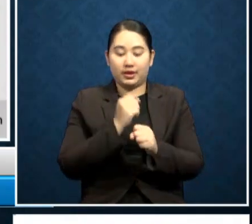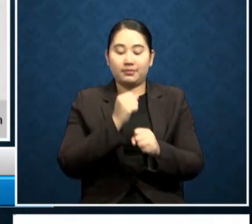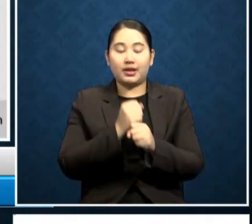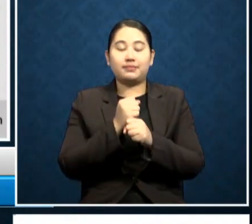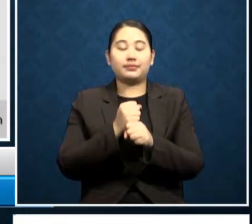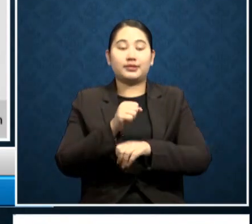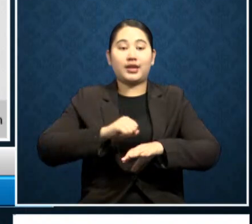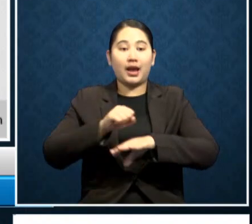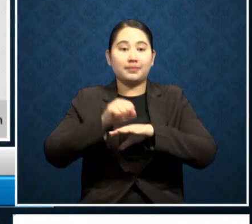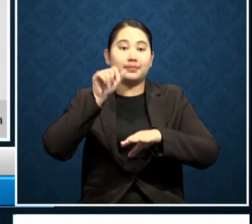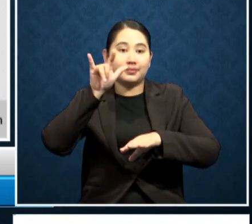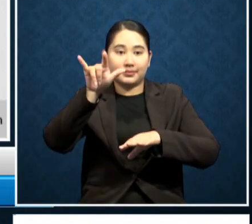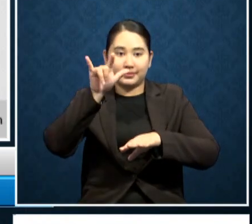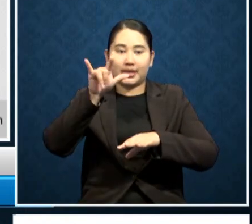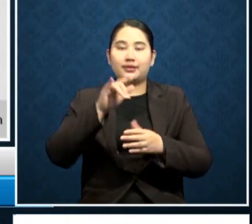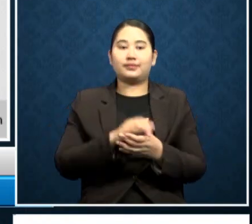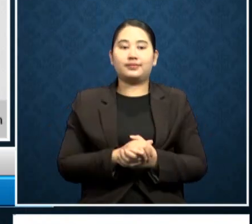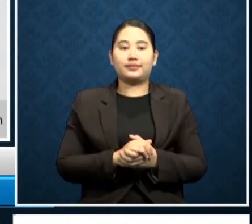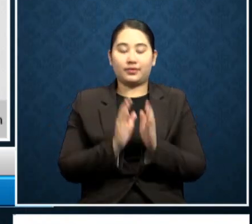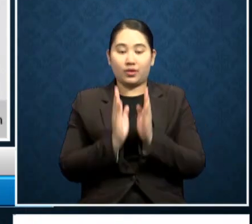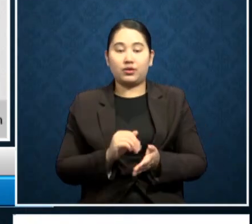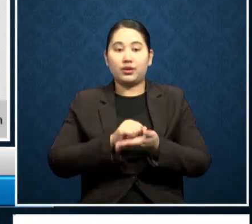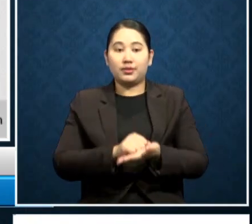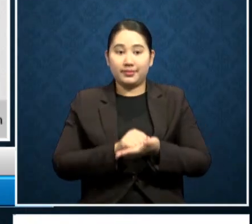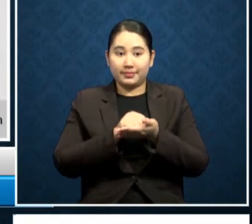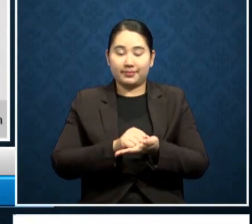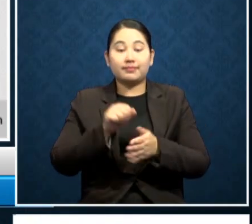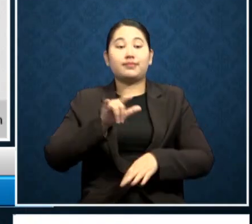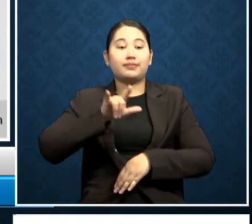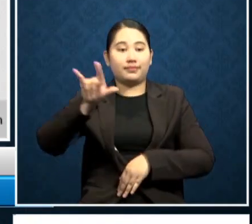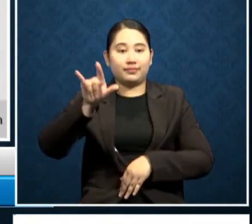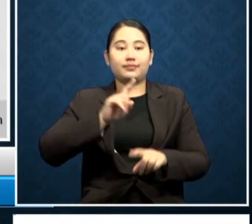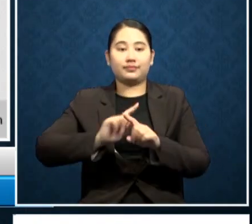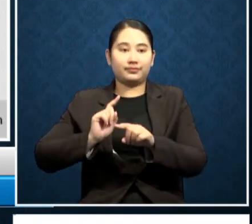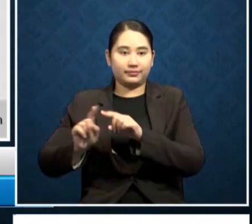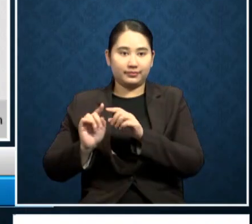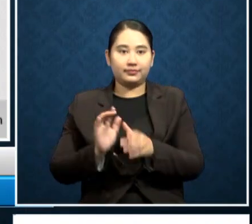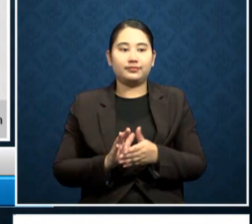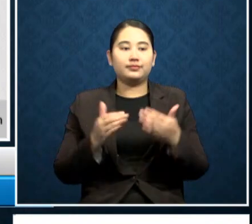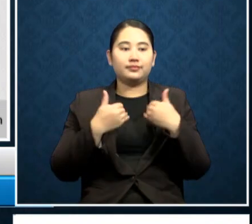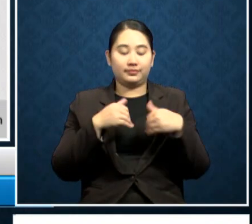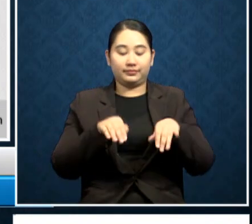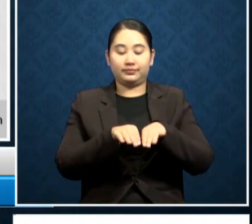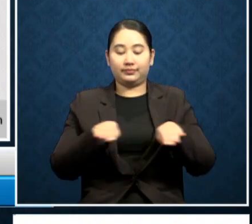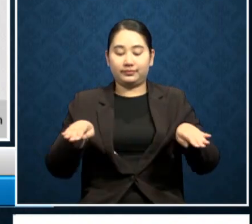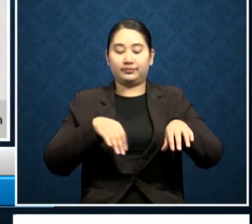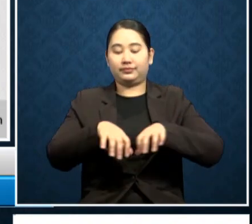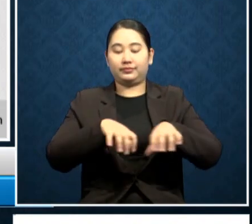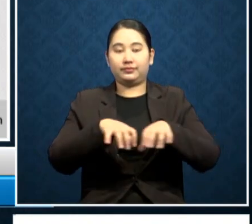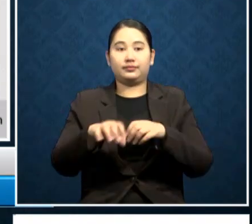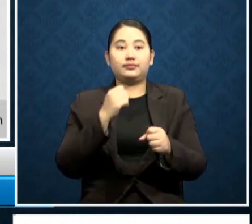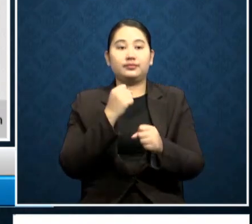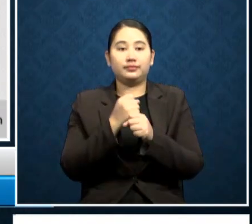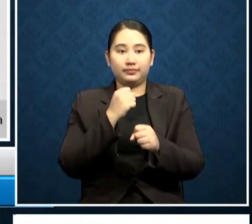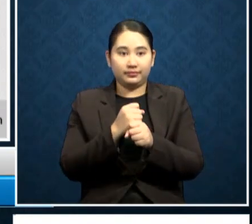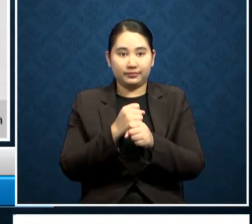บินสาธารณะและผู้ให้บริการเดินอากาศโดยมีหลักสมรรถนะในการบริหารจัด